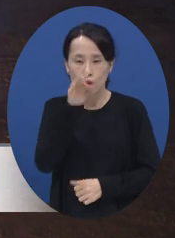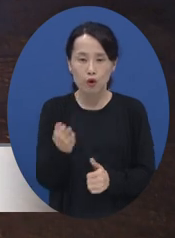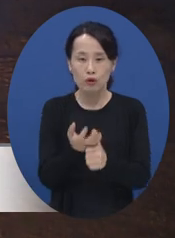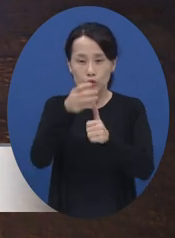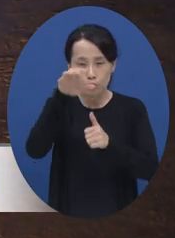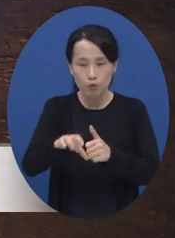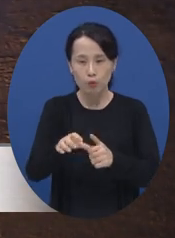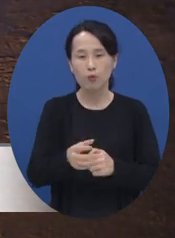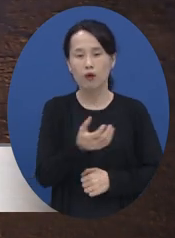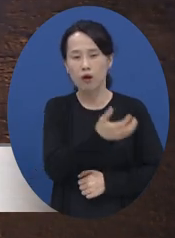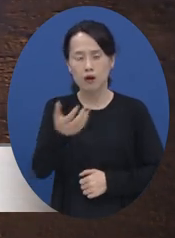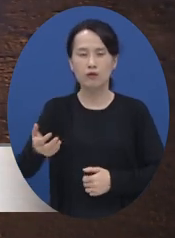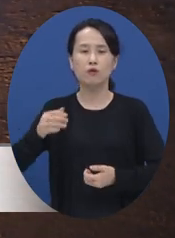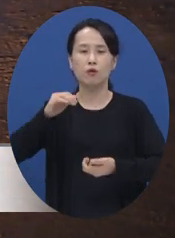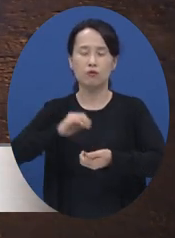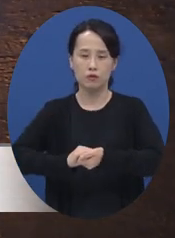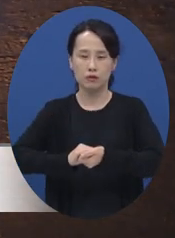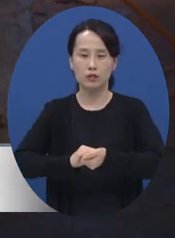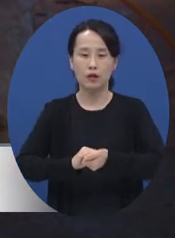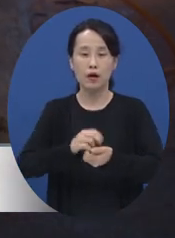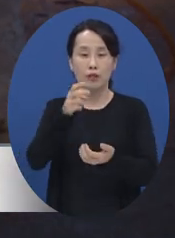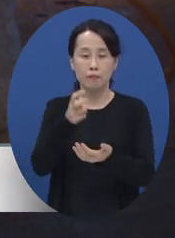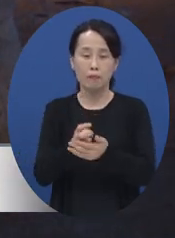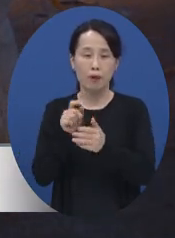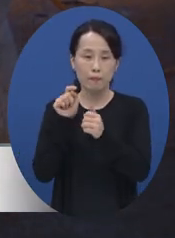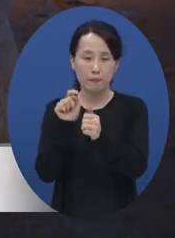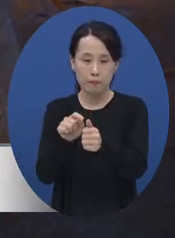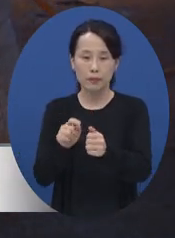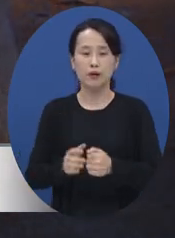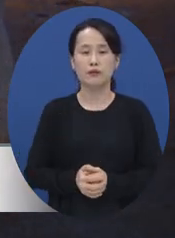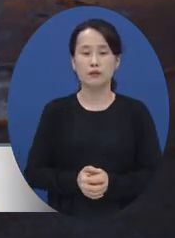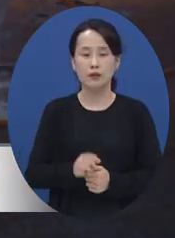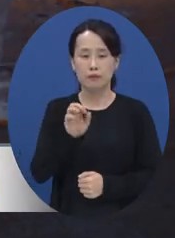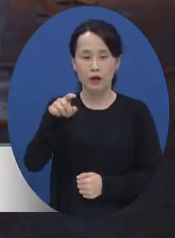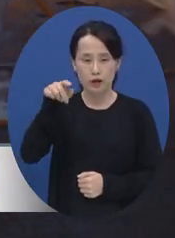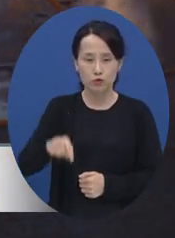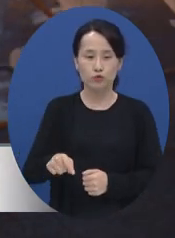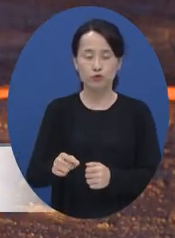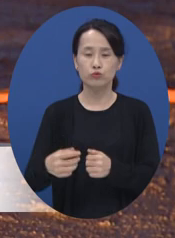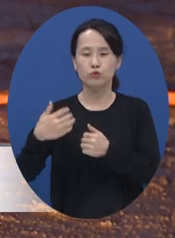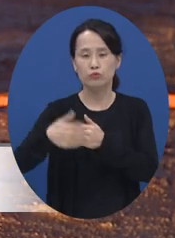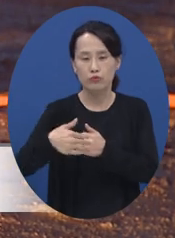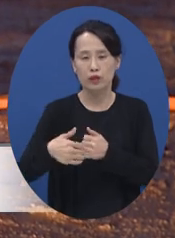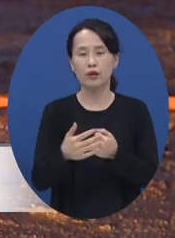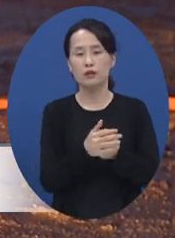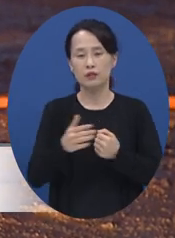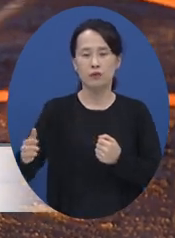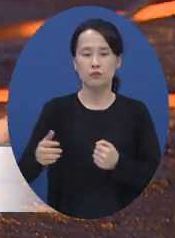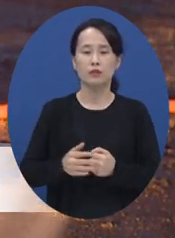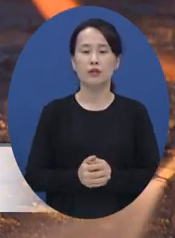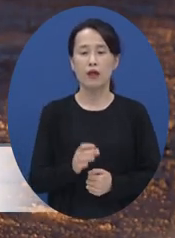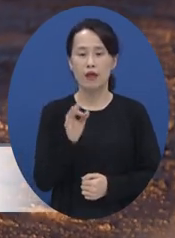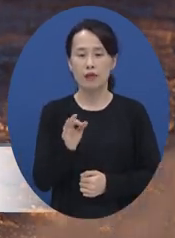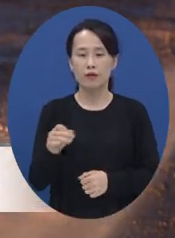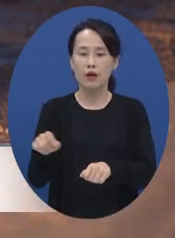양돈농가는 이동 제한 조치가 내려졌고 경기도는 파주시 요청에 따라 이날 방역 대책비로